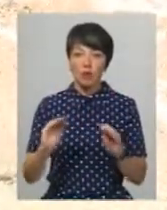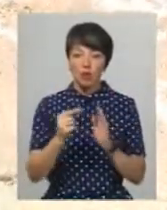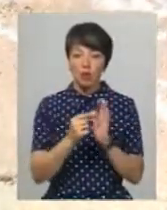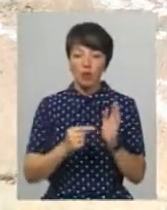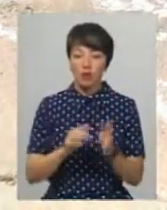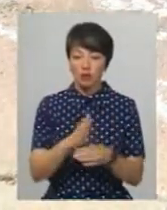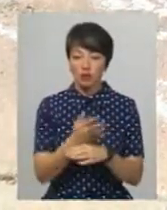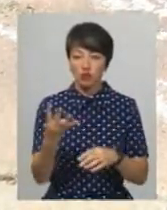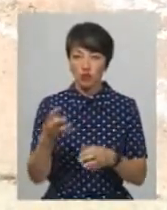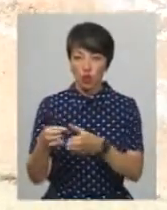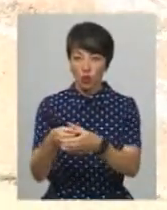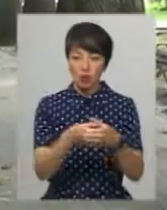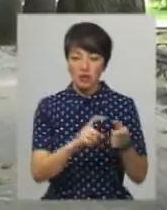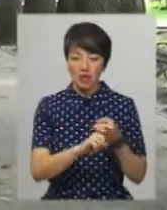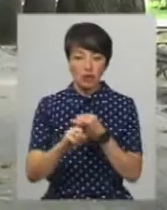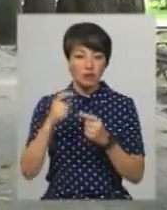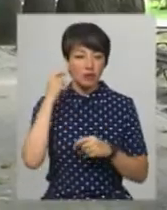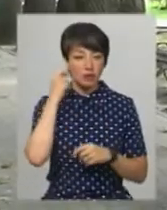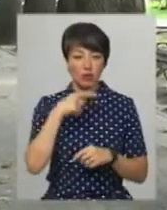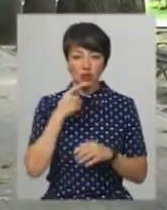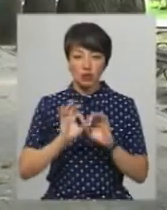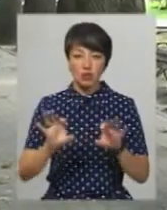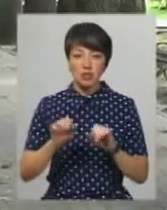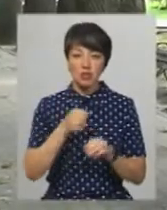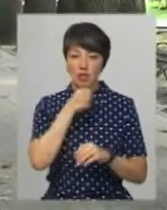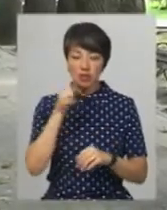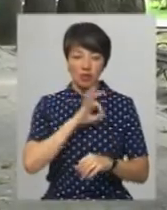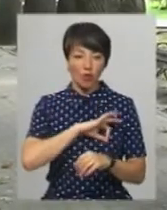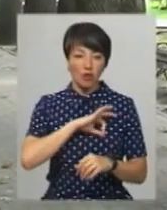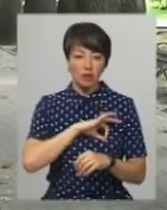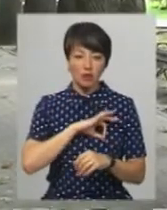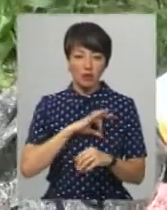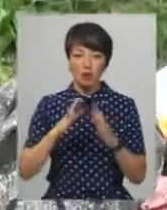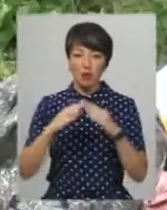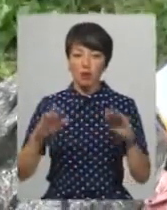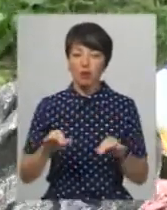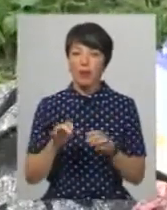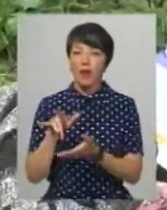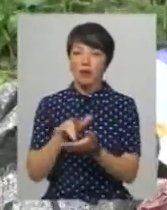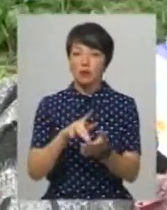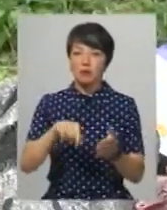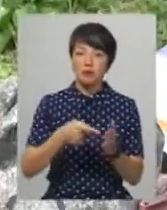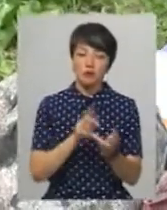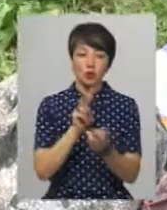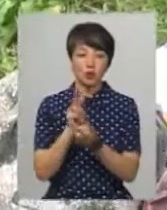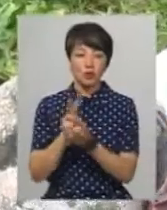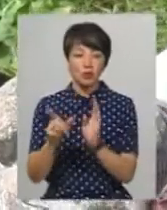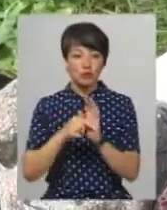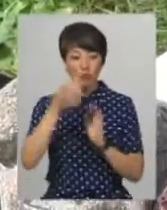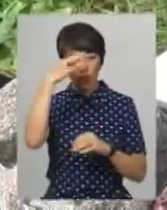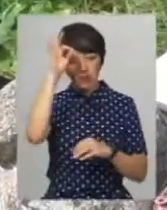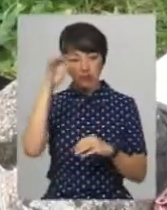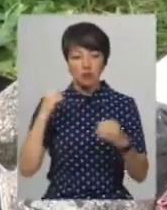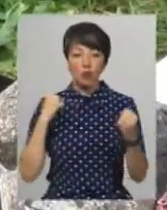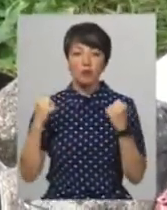4 групи в залежності від віку, розповідає старший вихователь табору Веселковий Олена Бацура. Для них організували екскурсії містом, зустрічі з поліцейськими та